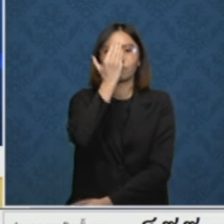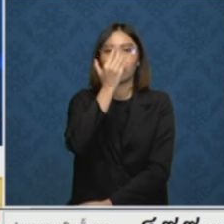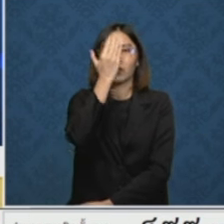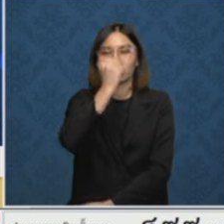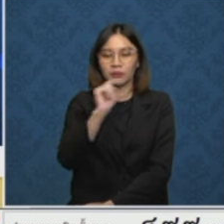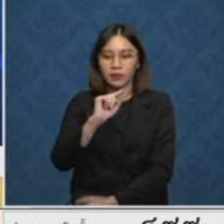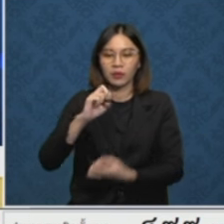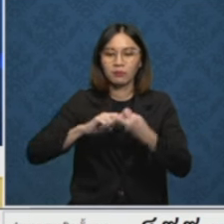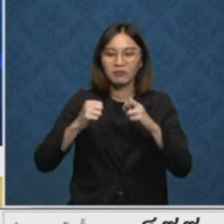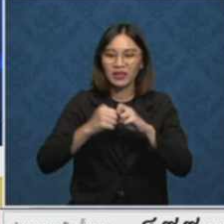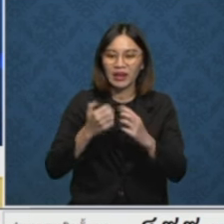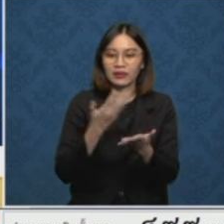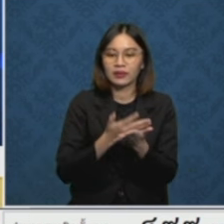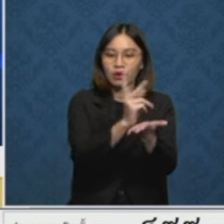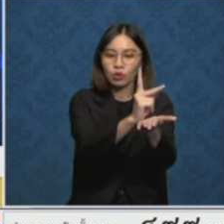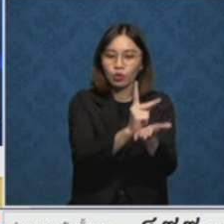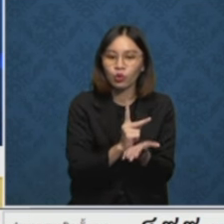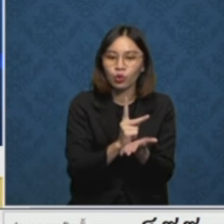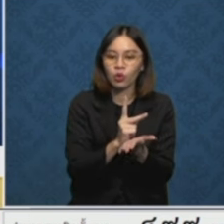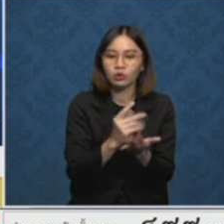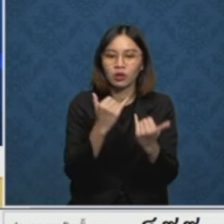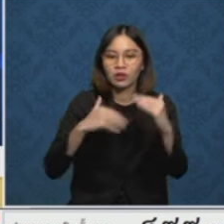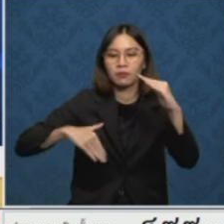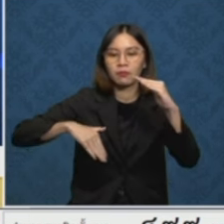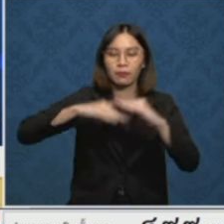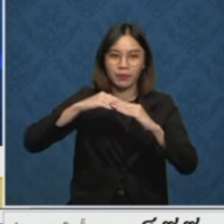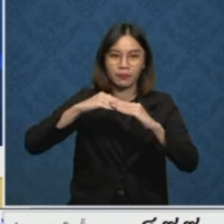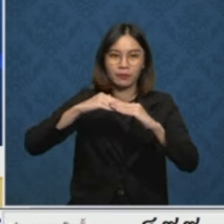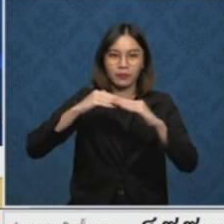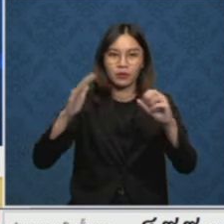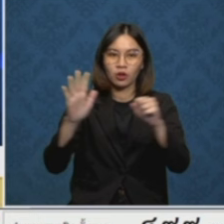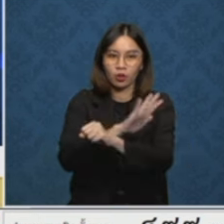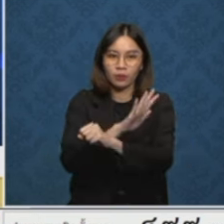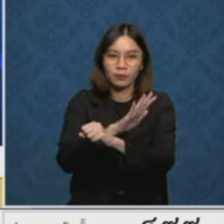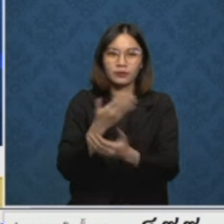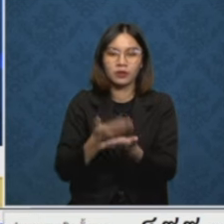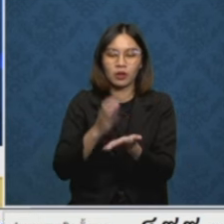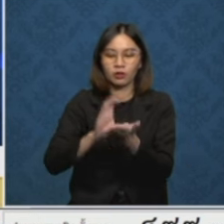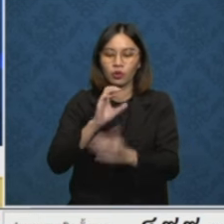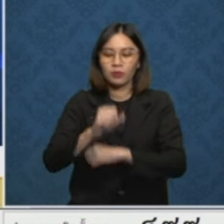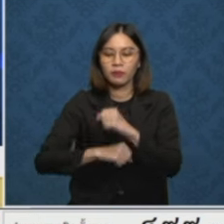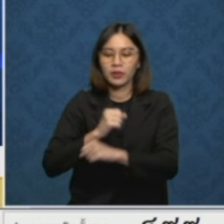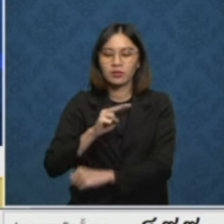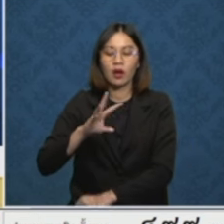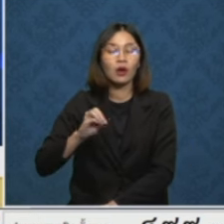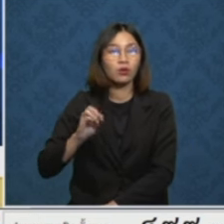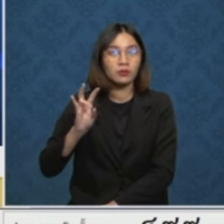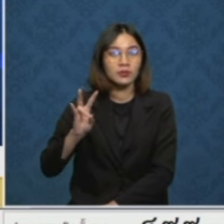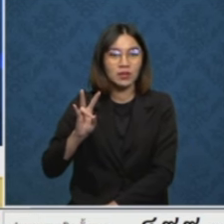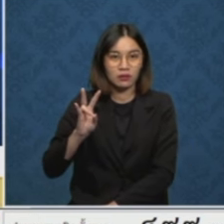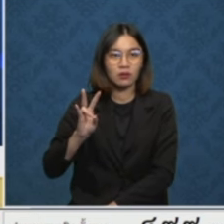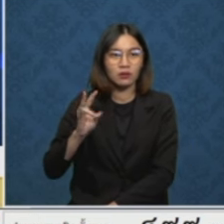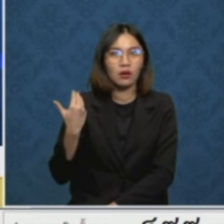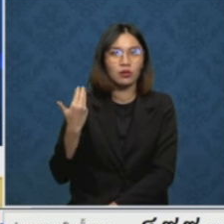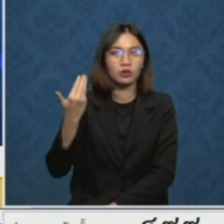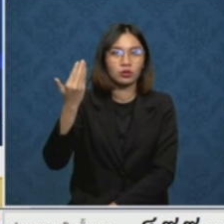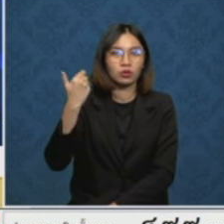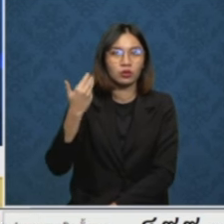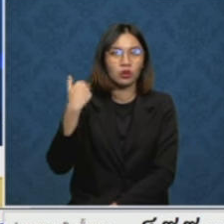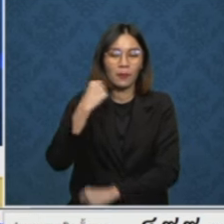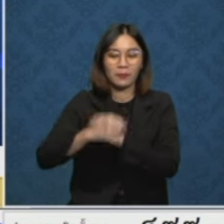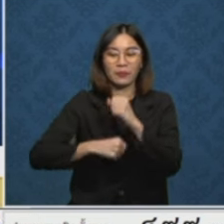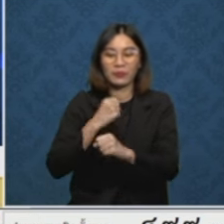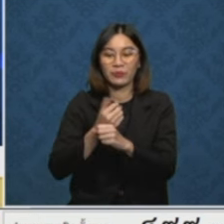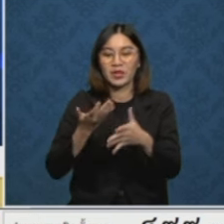การที่เรากู้จนเต็มเพดานงบประมาณปี2567เนี่ยเราเพิ่งผ่านไปเมื่อตอนต้น